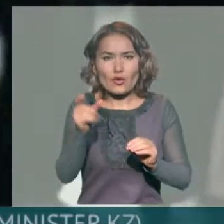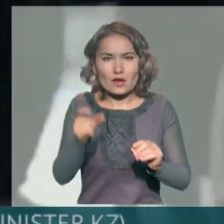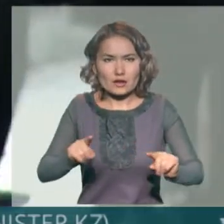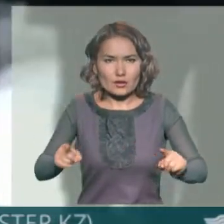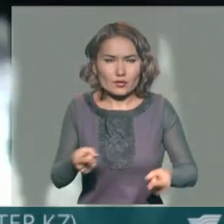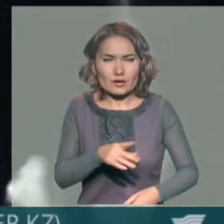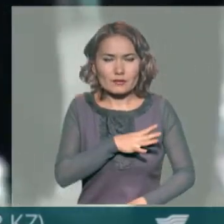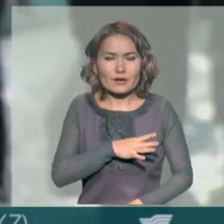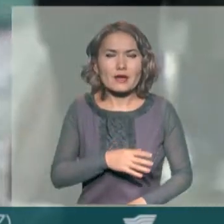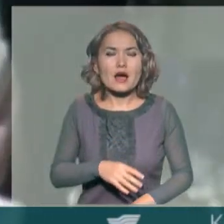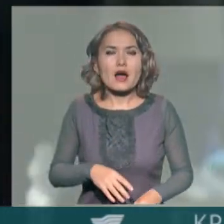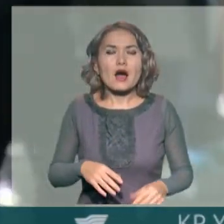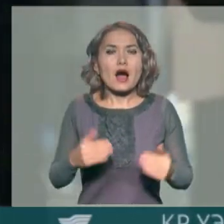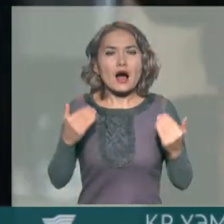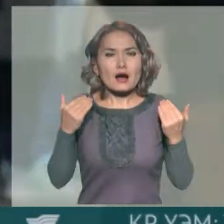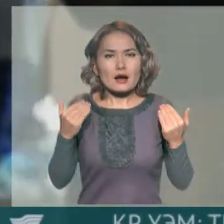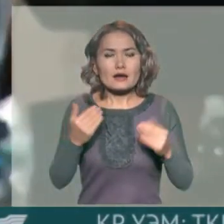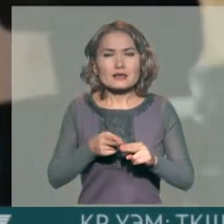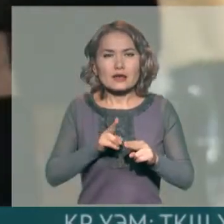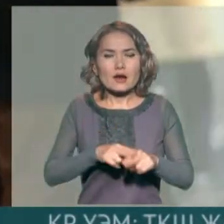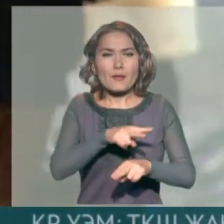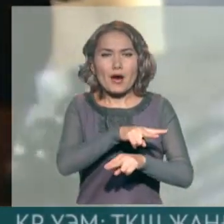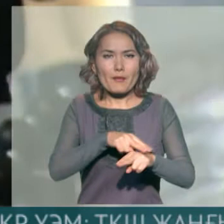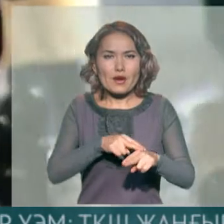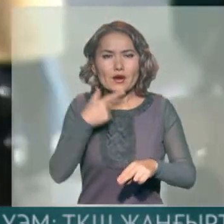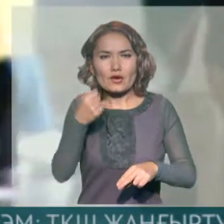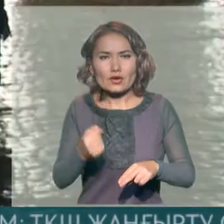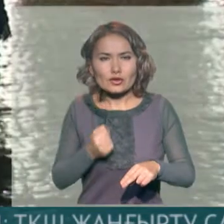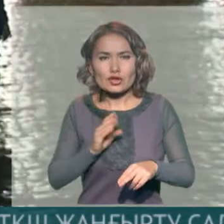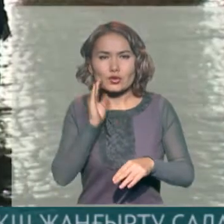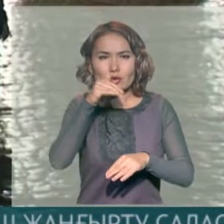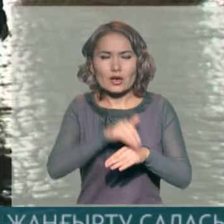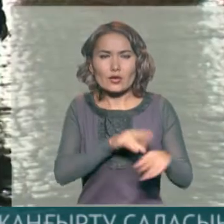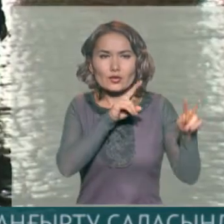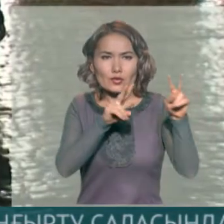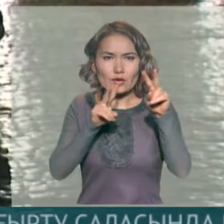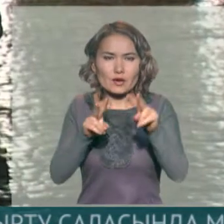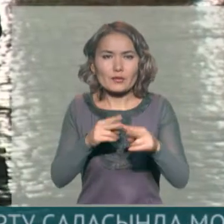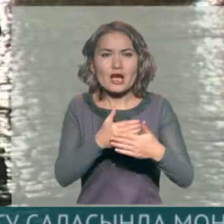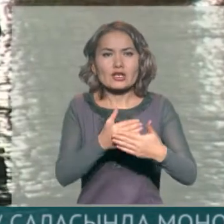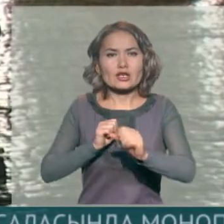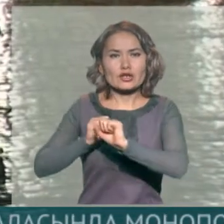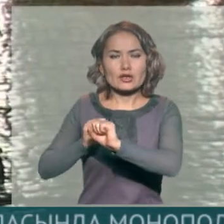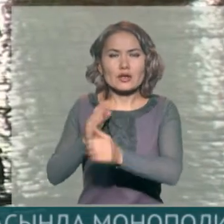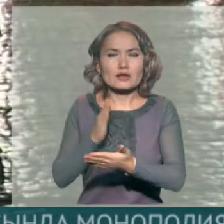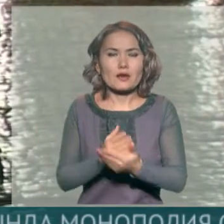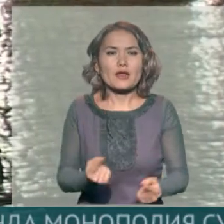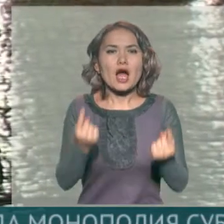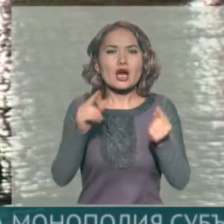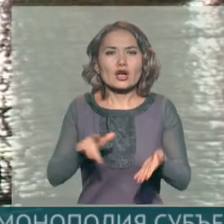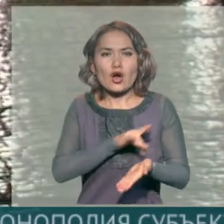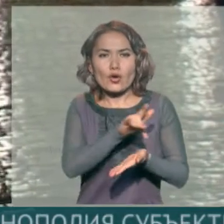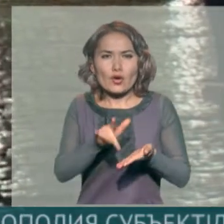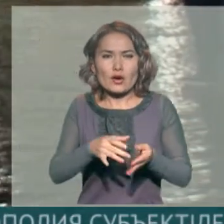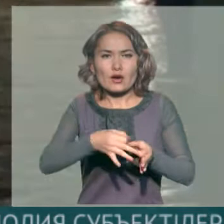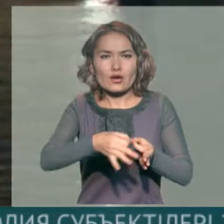Лаңкестерге қарсы арнайы операция Брюссельдің орталығы мен бірнеше ауданында жүргізілді. Қаланың қауіпсіздігін қадағалаған әскерилер ірі көшелердің барлығын өз